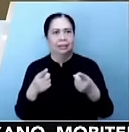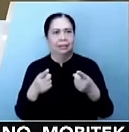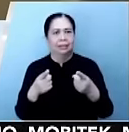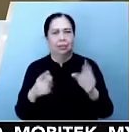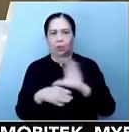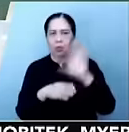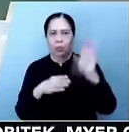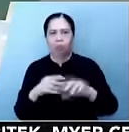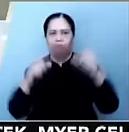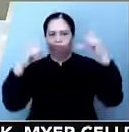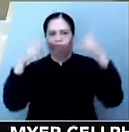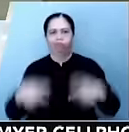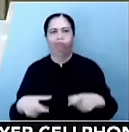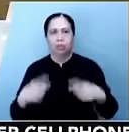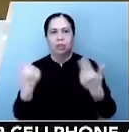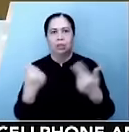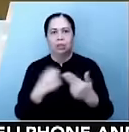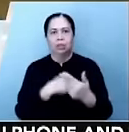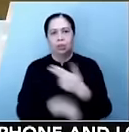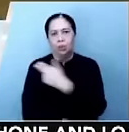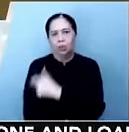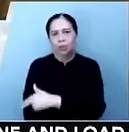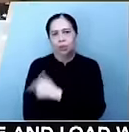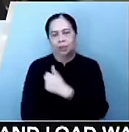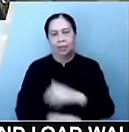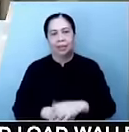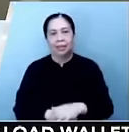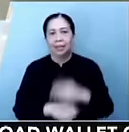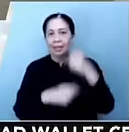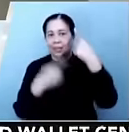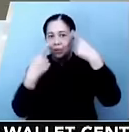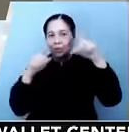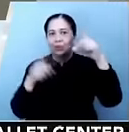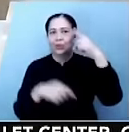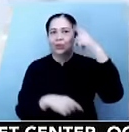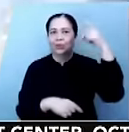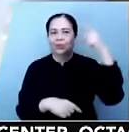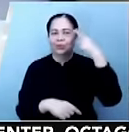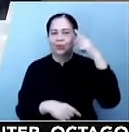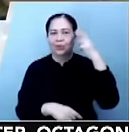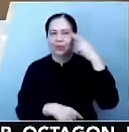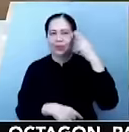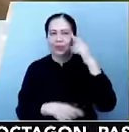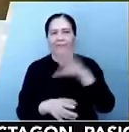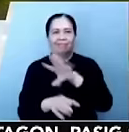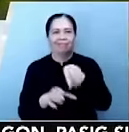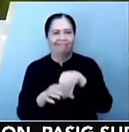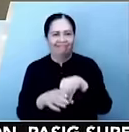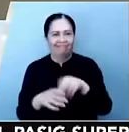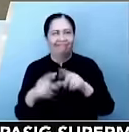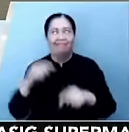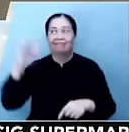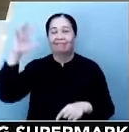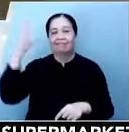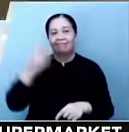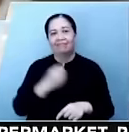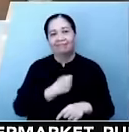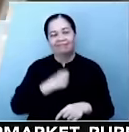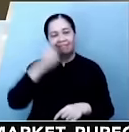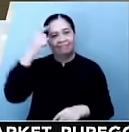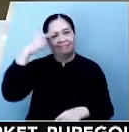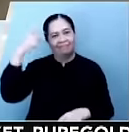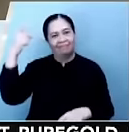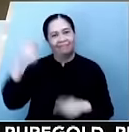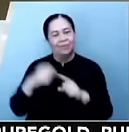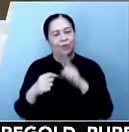ng hospital. Dream come true raw para kay Ronnie na mapasama sa Abot Kamay na Pangarap at sobrang happy